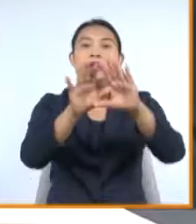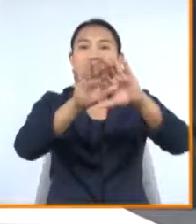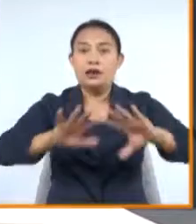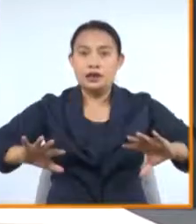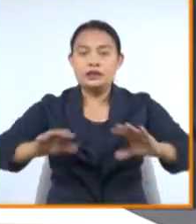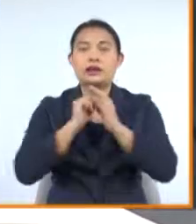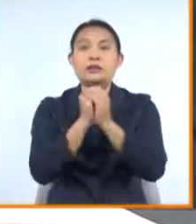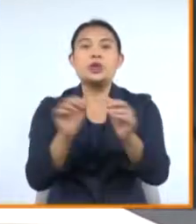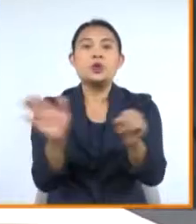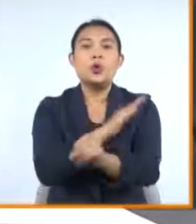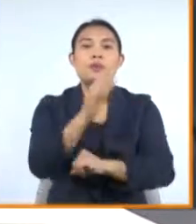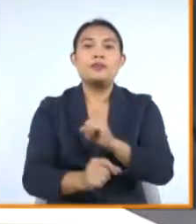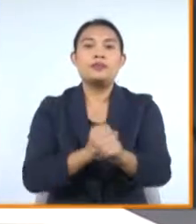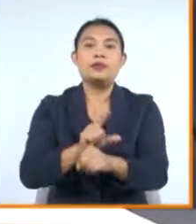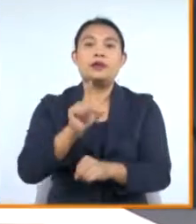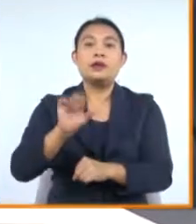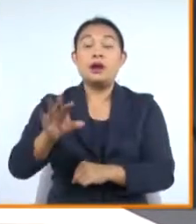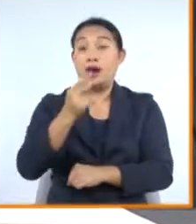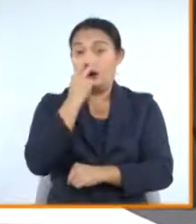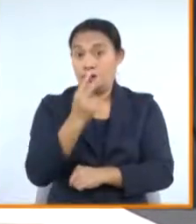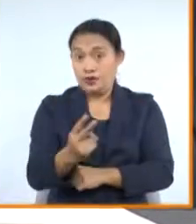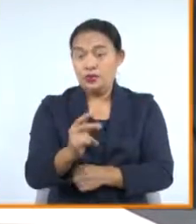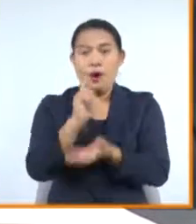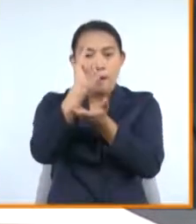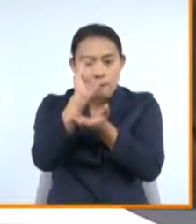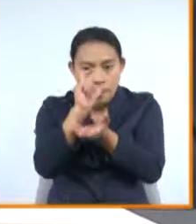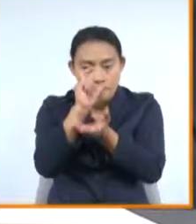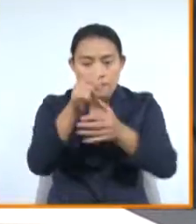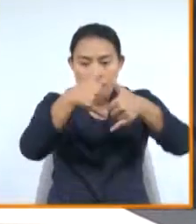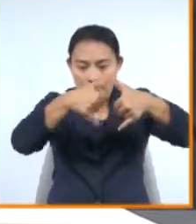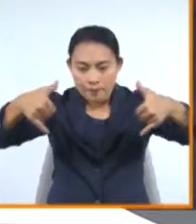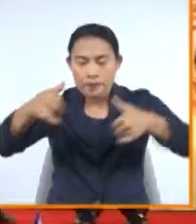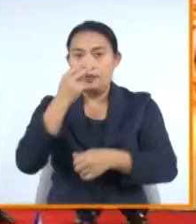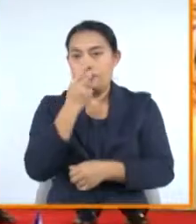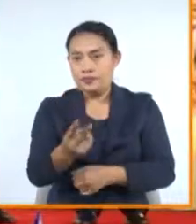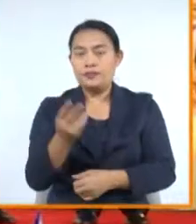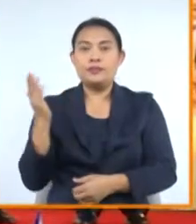ครบ25ปีมีภาพบรรยากาศในการถ่ายรูปหมู่ร่วมกันด้วยค่ะ